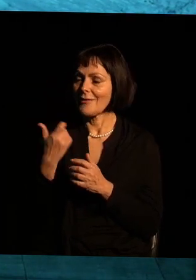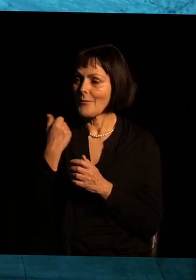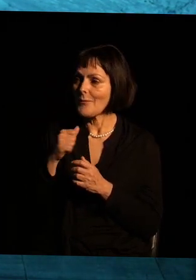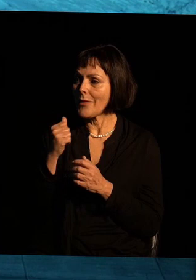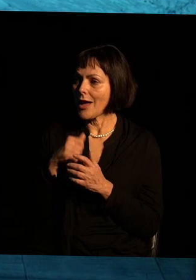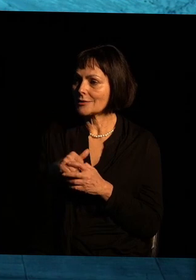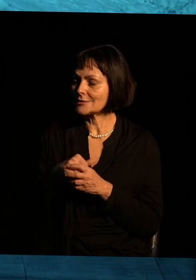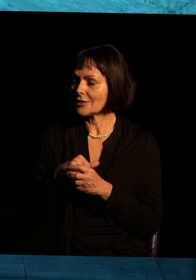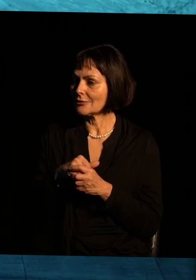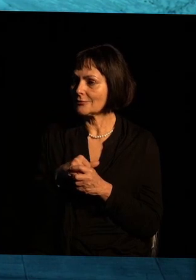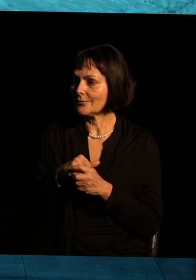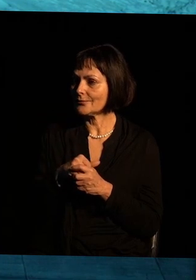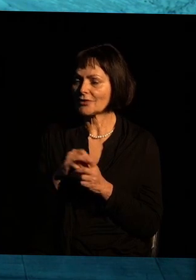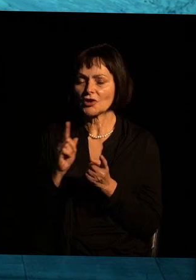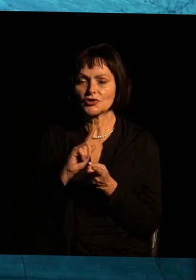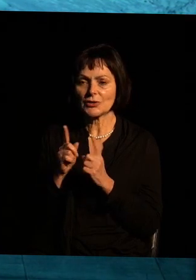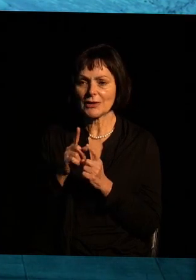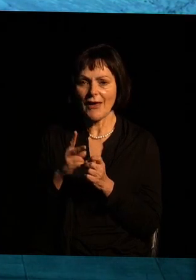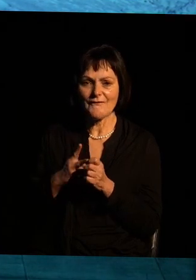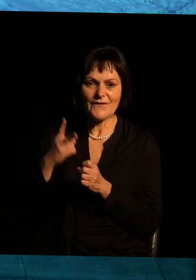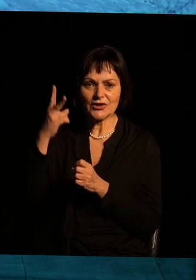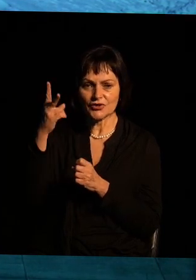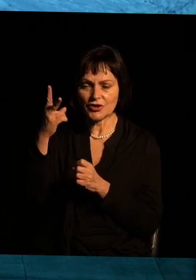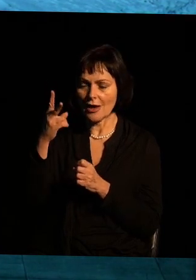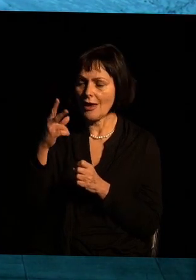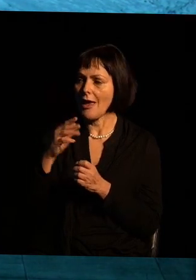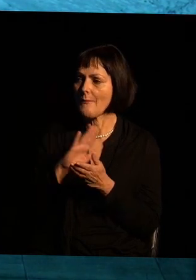bardzo, bardzo szybkie wyjście ja do góry